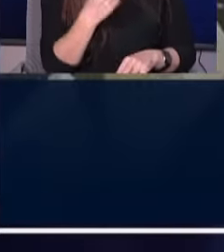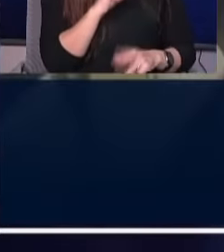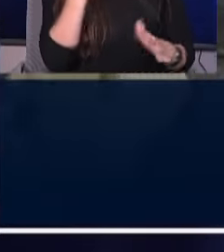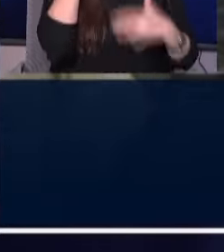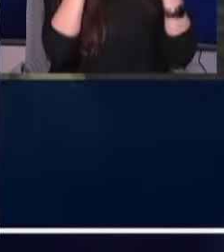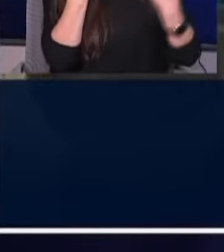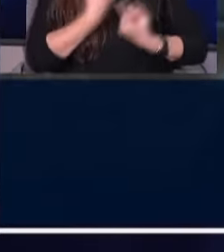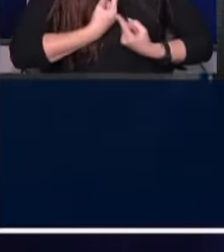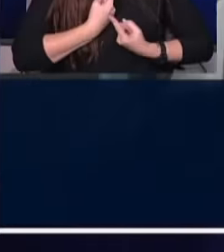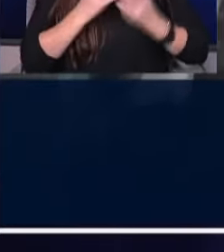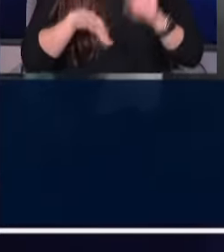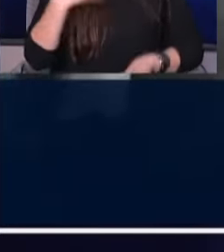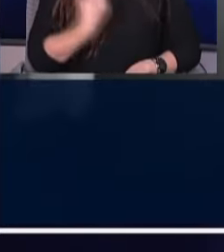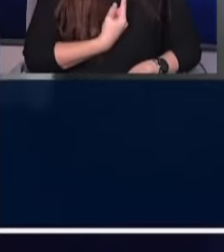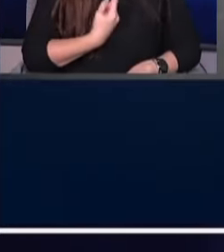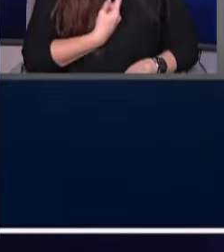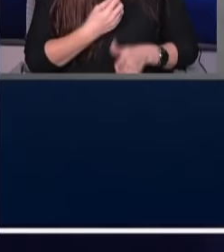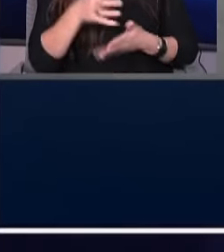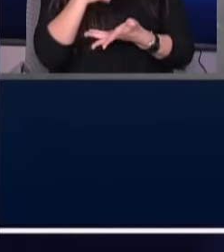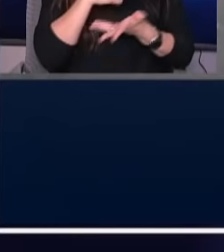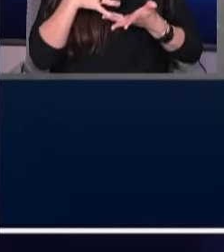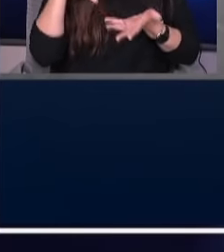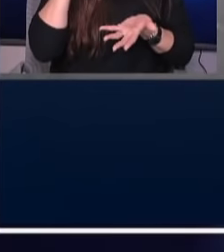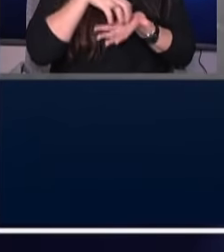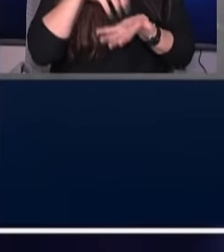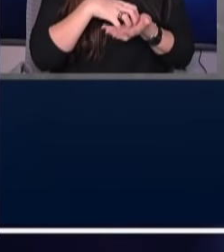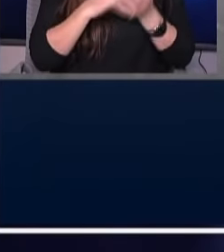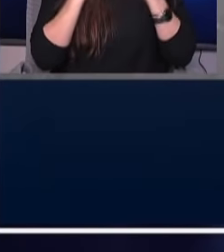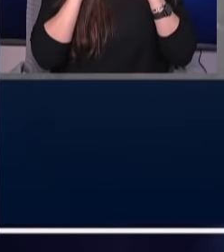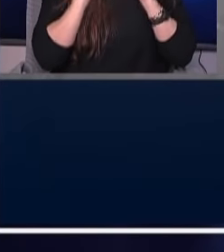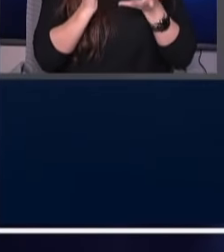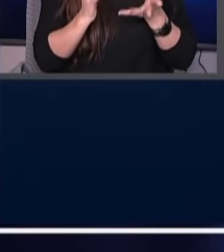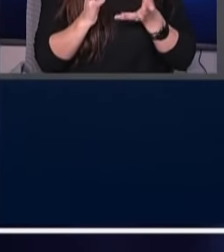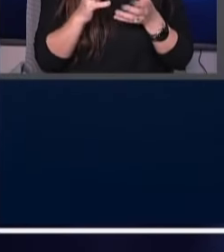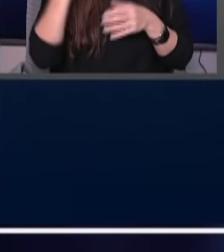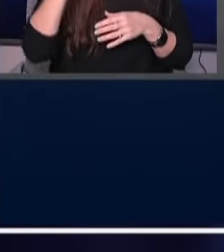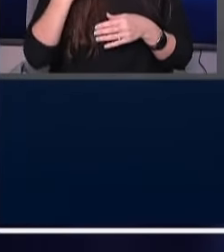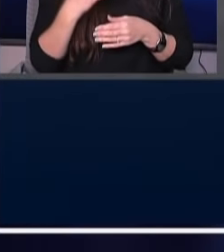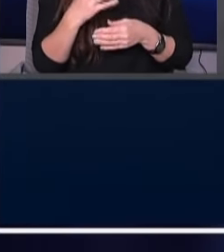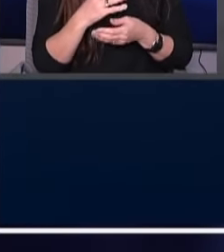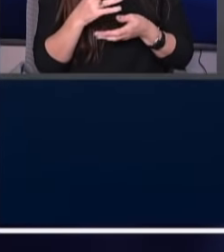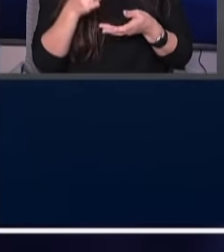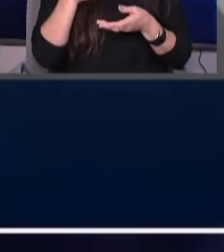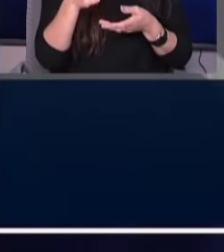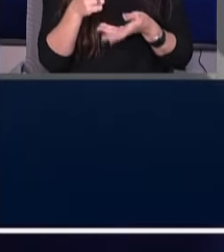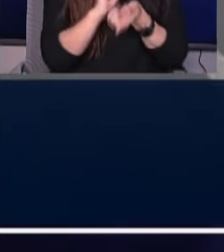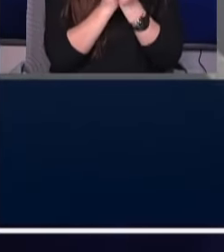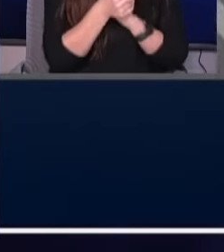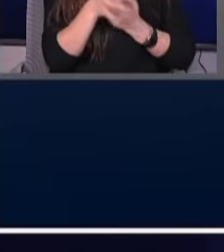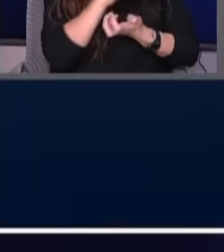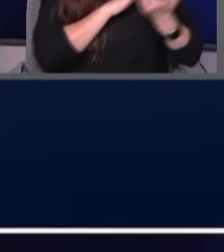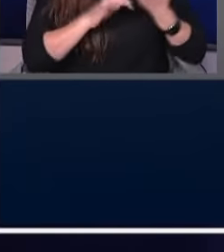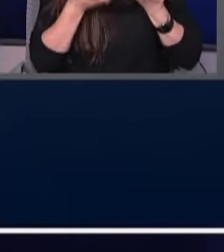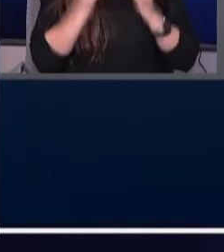לעצמנו שנמצא את עצמנו בלב התופת תוך 4 ימים בלבד. האירוע הזה הסלים והפך להפיכה קטסטרופלית, ממש